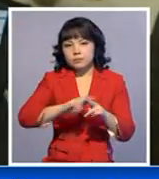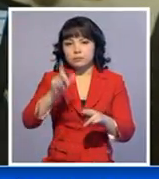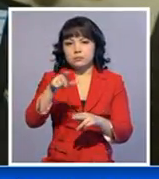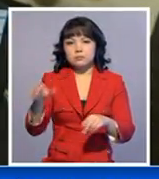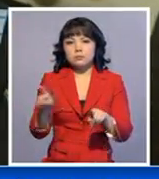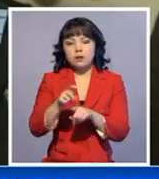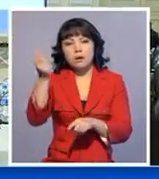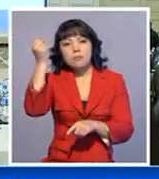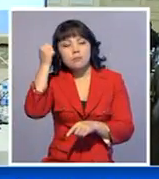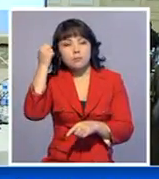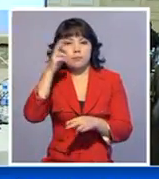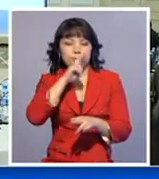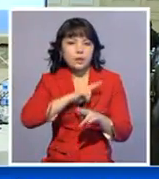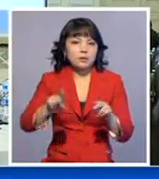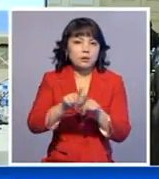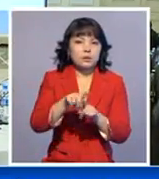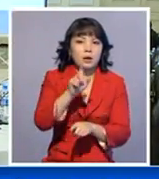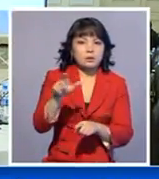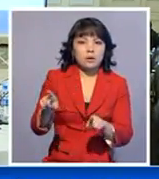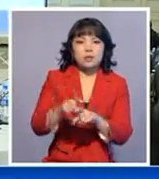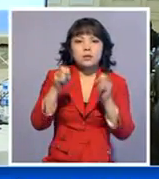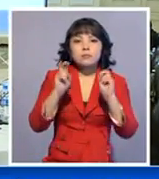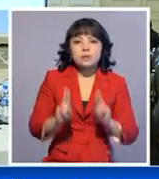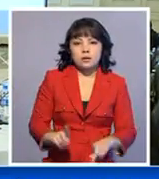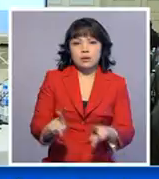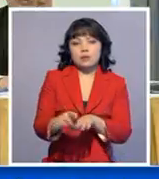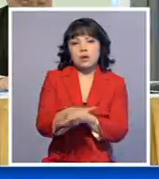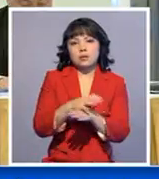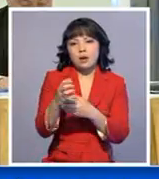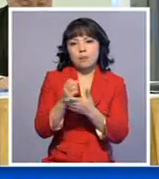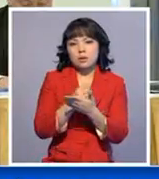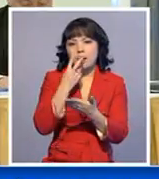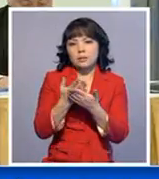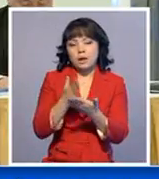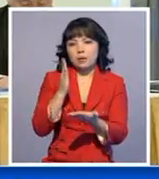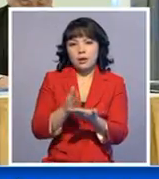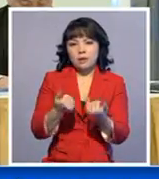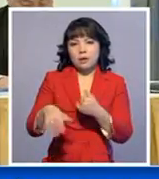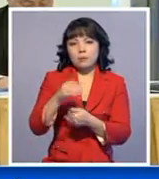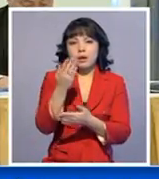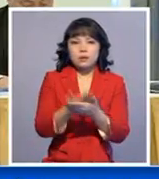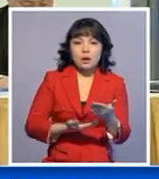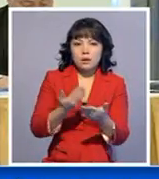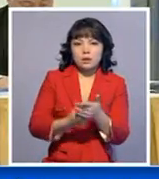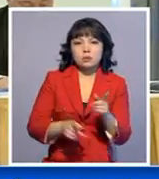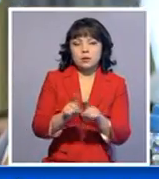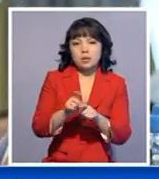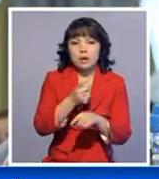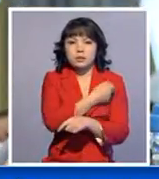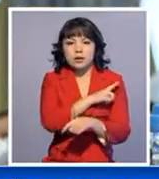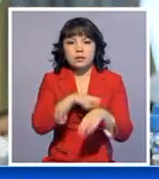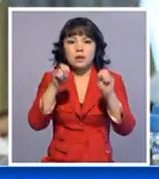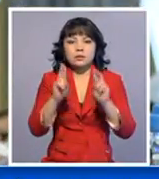да оң ықпалын тигізеді. Яғни орталықтандырылған мәліметтер базасы болады. Онда сіз бен біз туралы барлық ақпар дактилоскопиялық